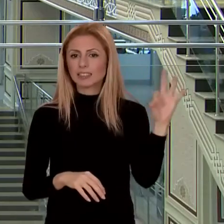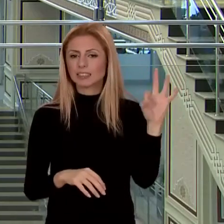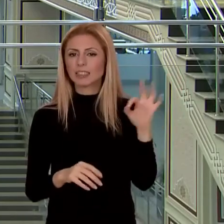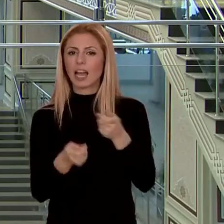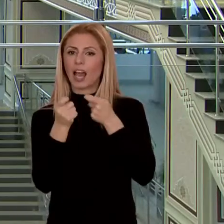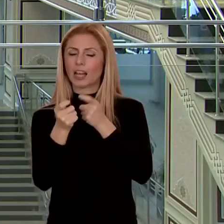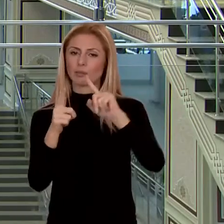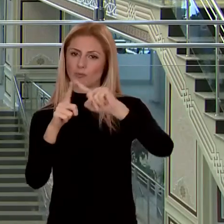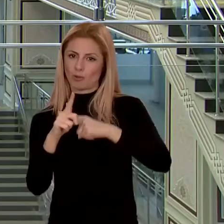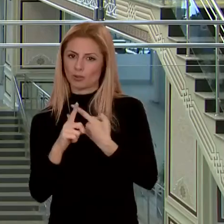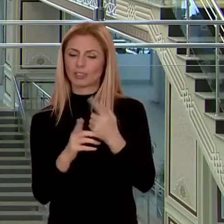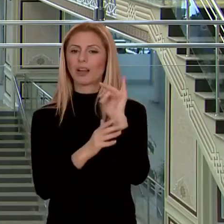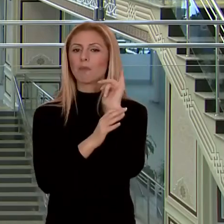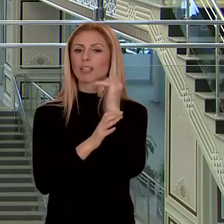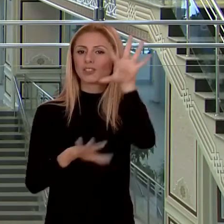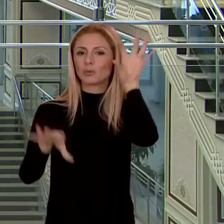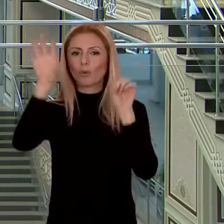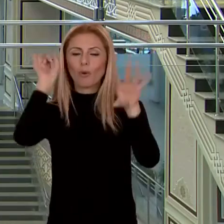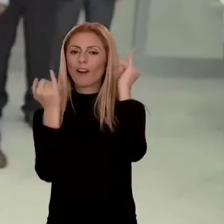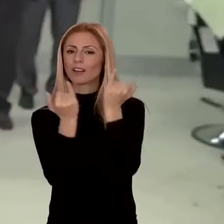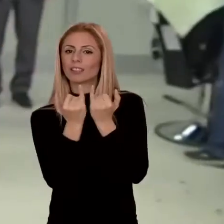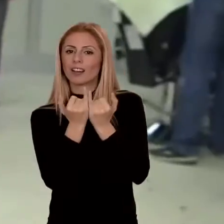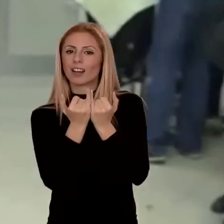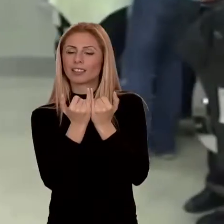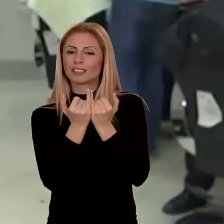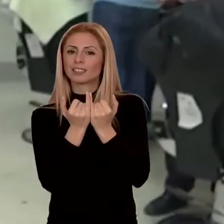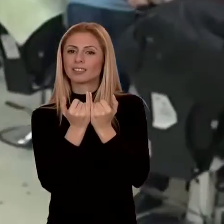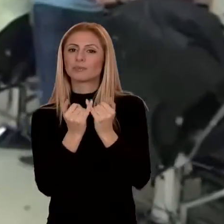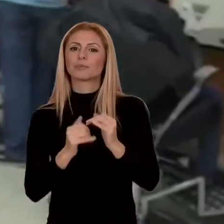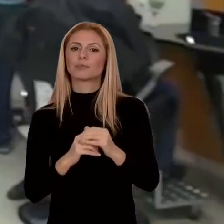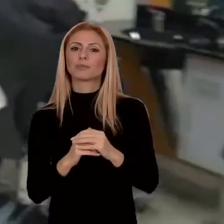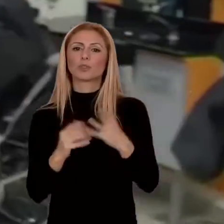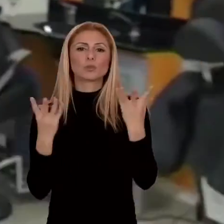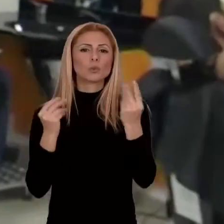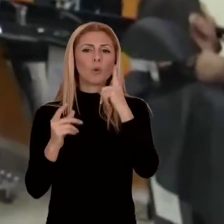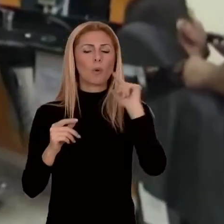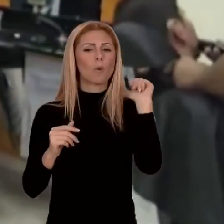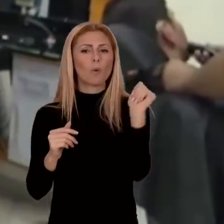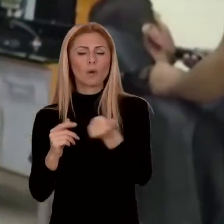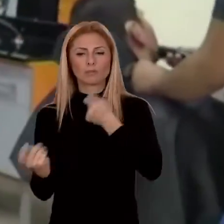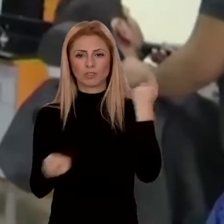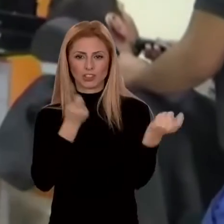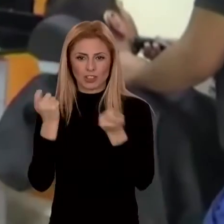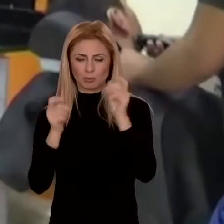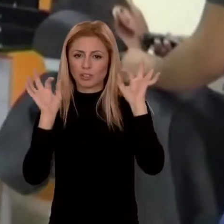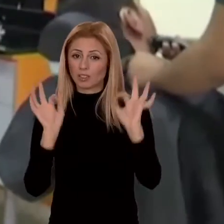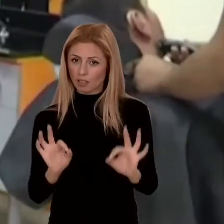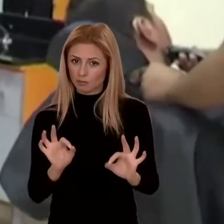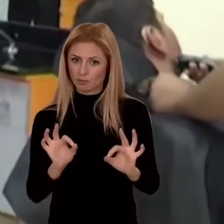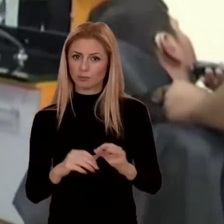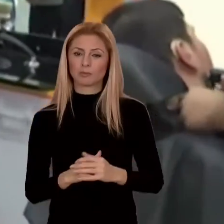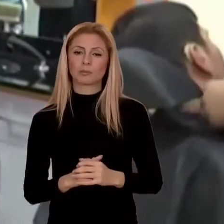engelsiz eğitim projesi ile meslek öğrenen kardeşlerimizin istihdam edilmesi için çok önemli